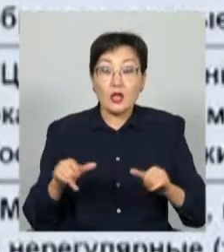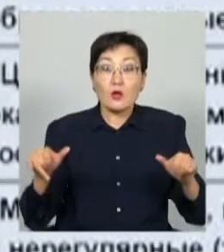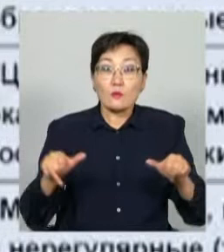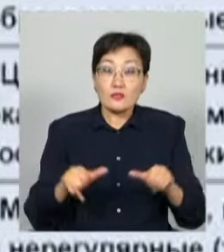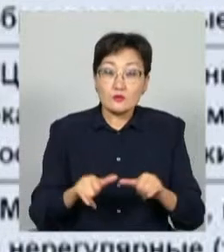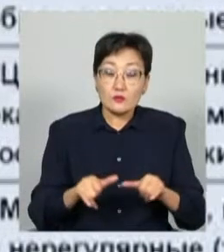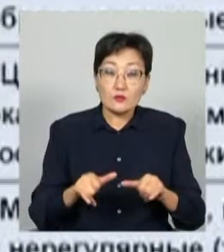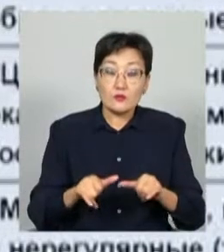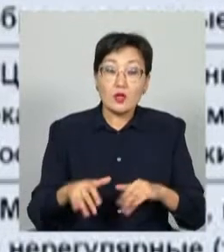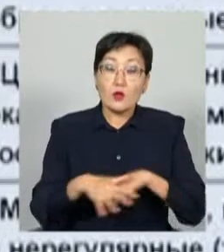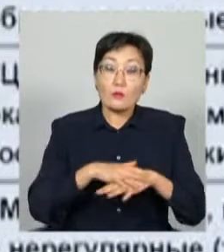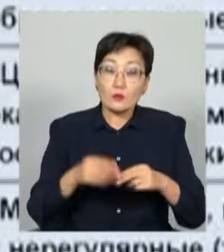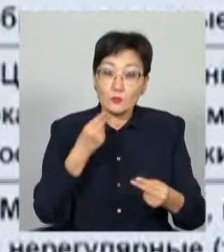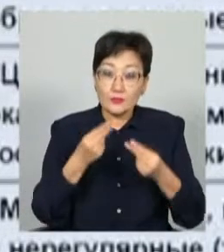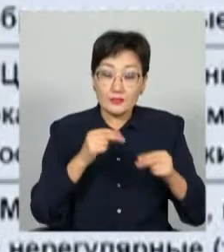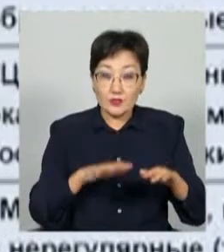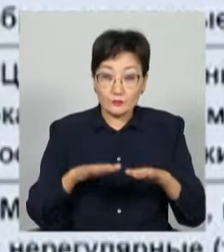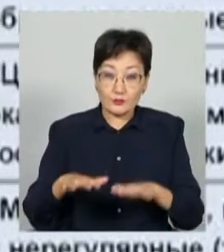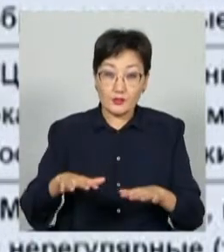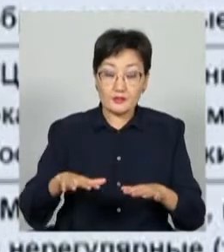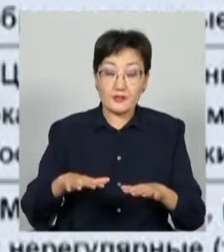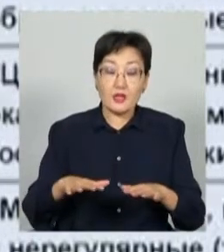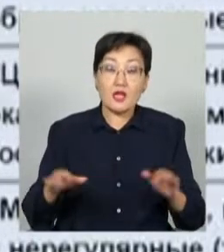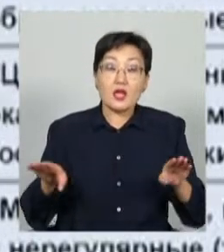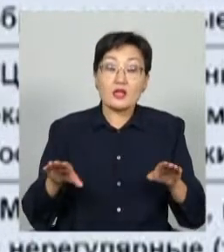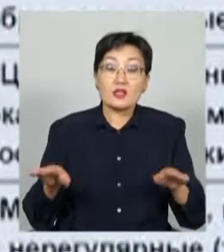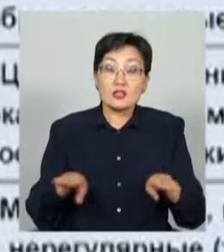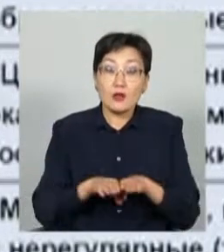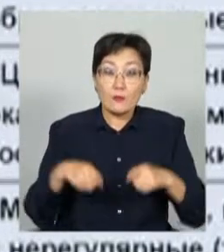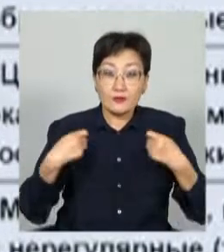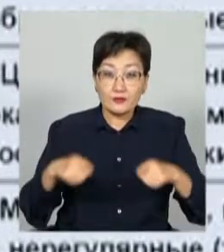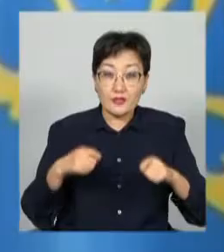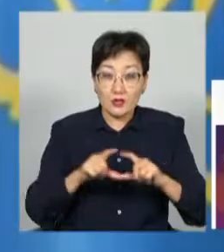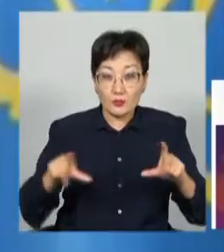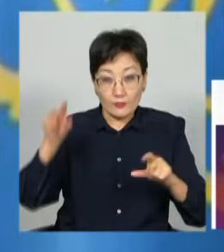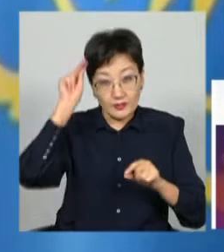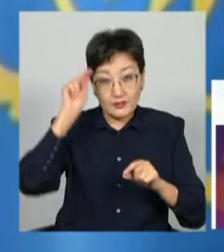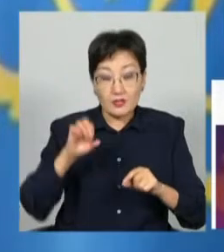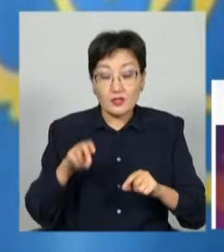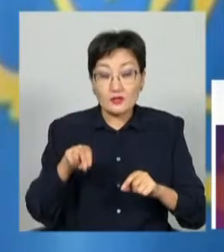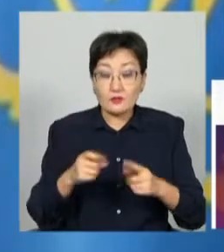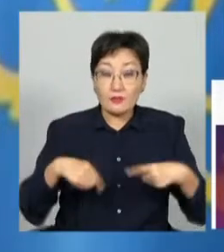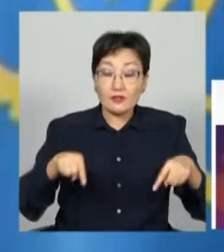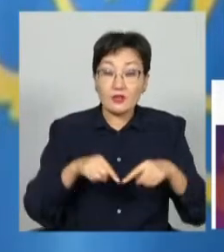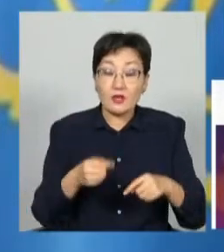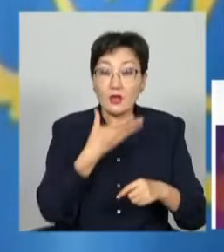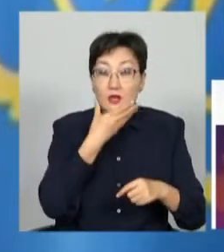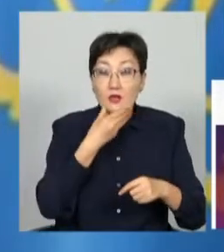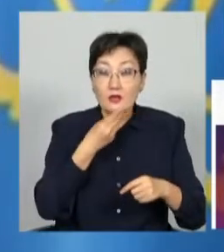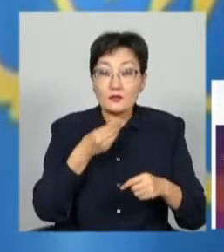түріндегі қоғамдық тамақтану объектілеріне, жабық базарларға, білім беру ұйымдарына, спа орталықтарына, сән